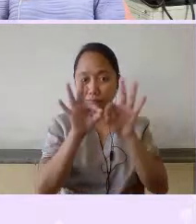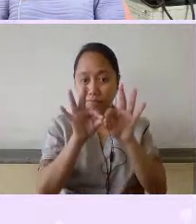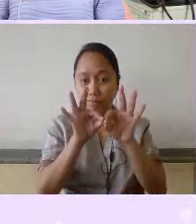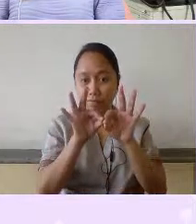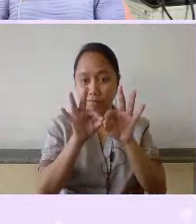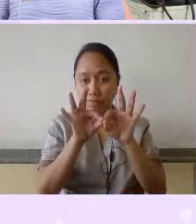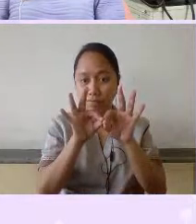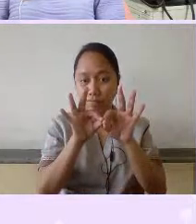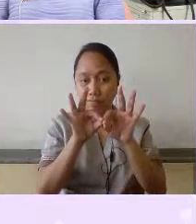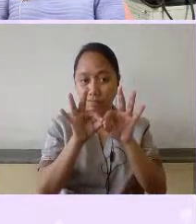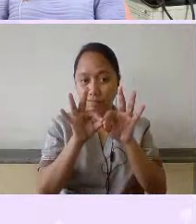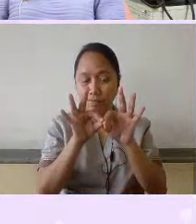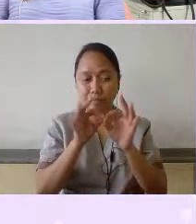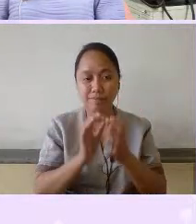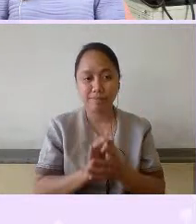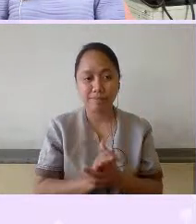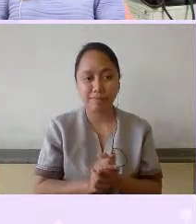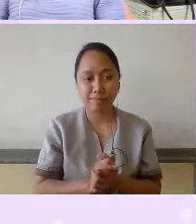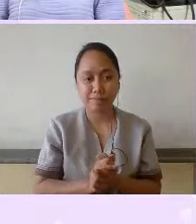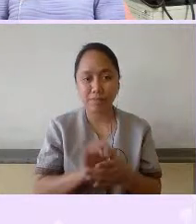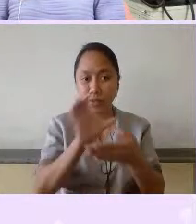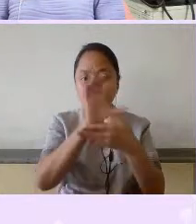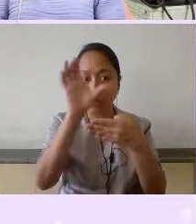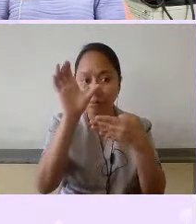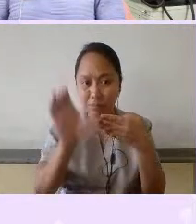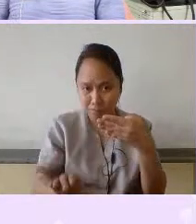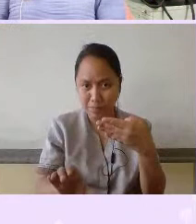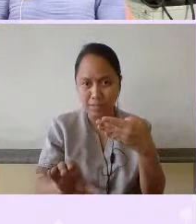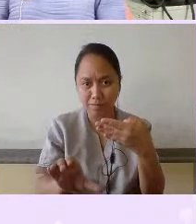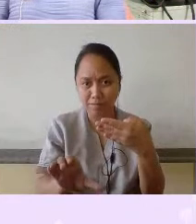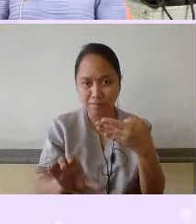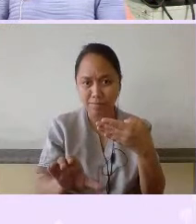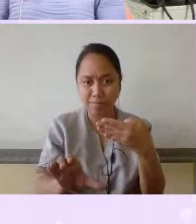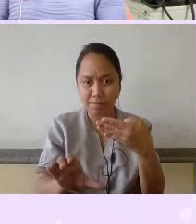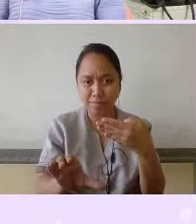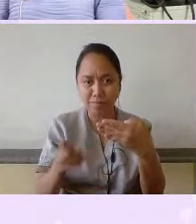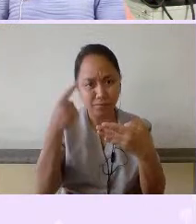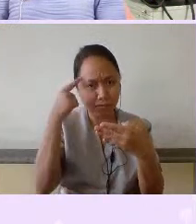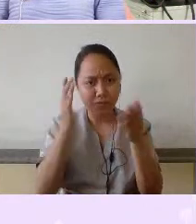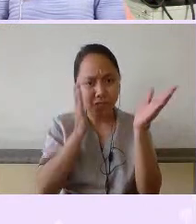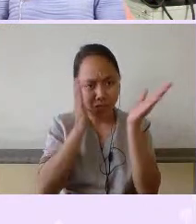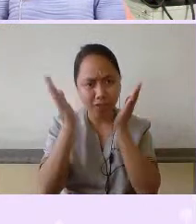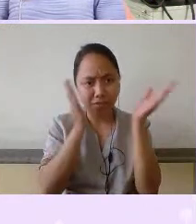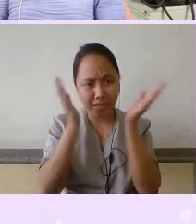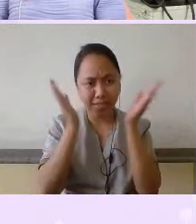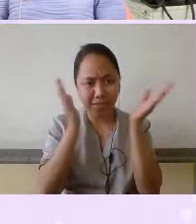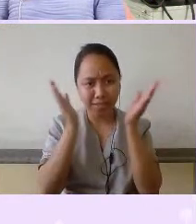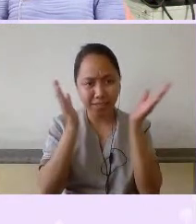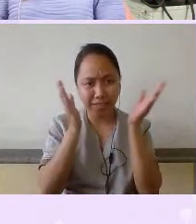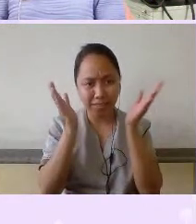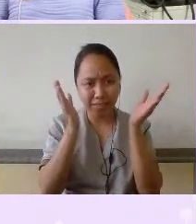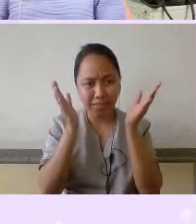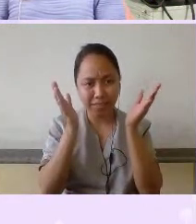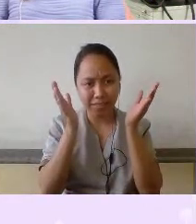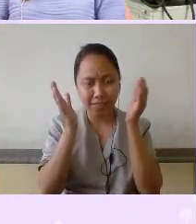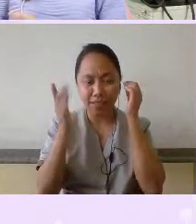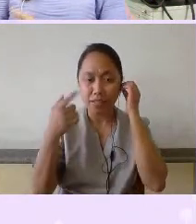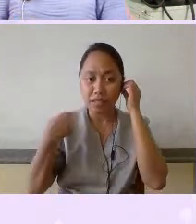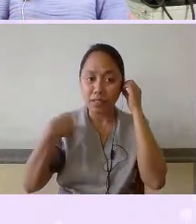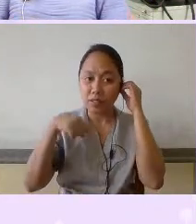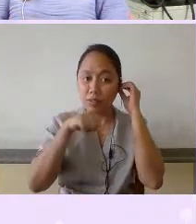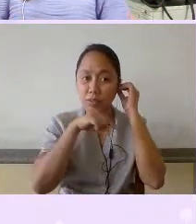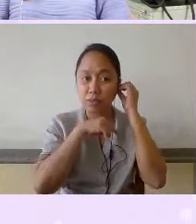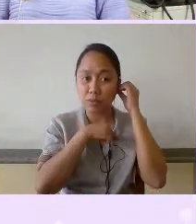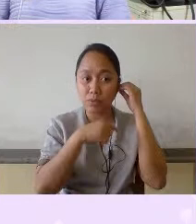in 2021 compared to the previous year. Bukod sa sector ng hotel, restaurant, and tourism na